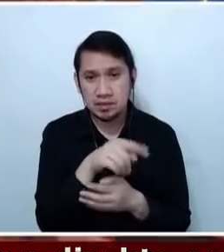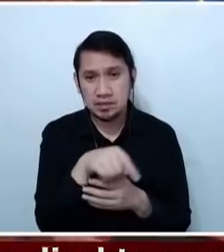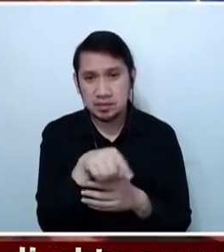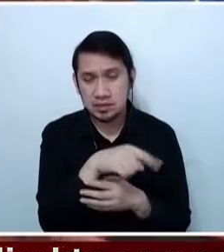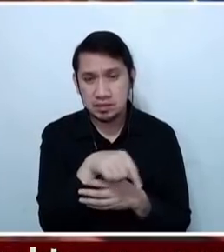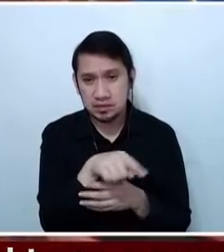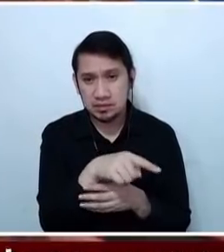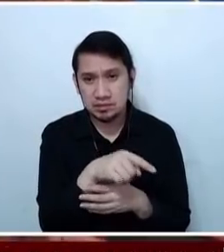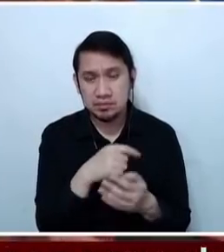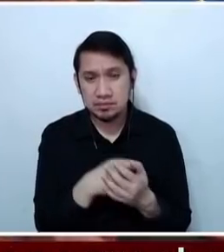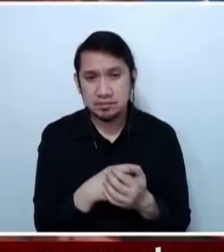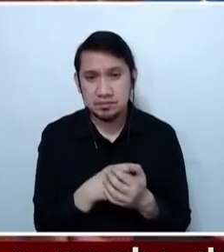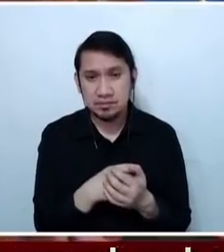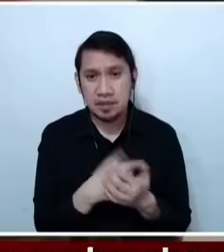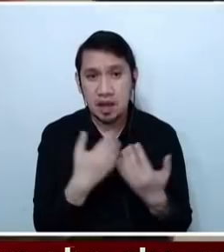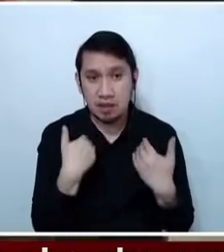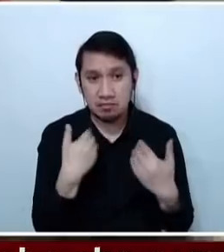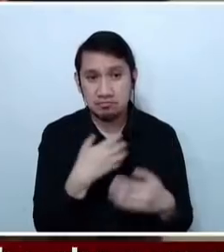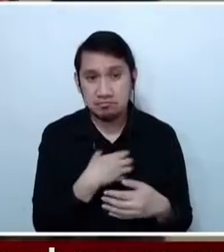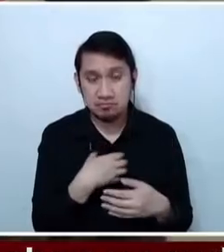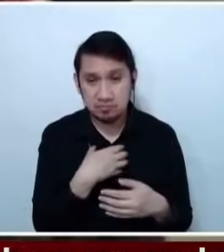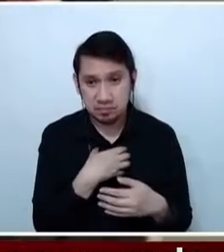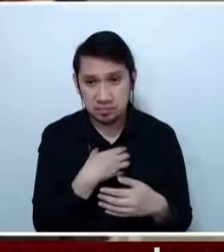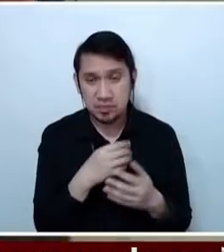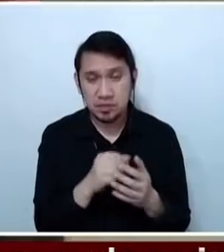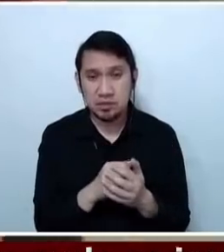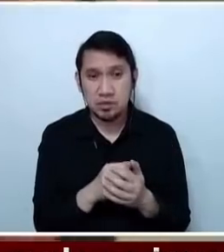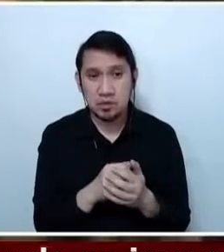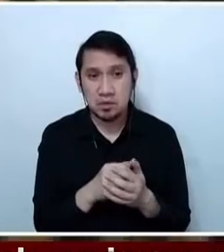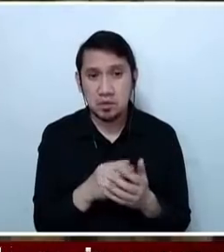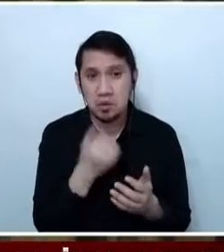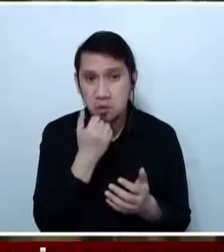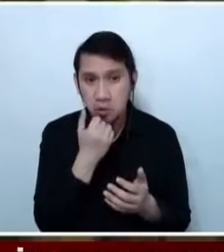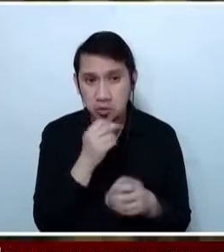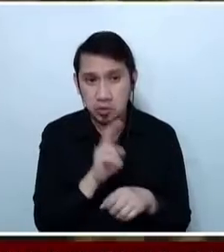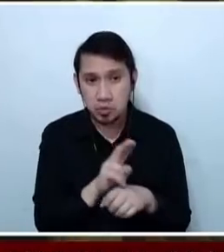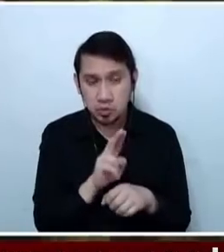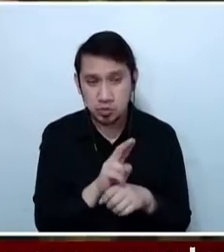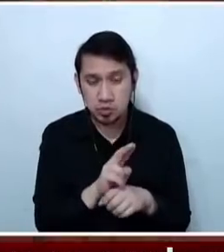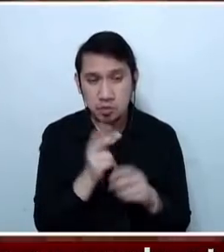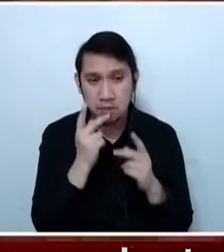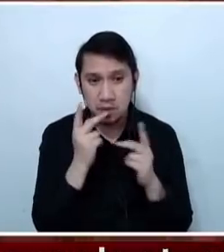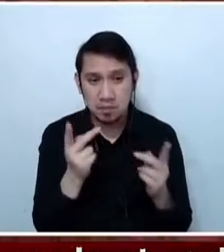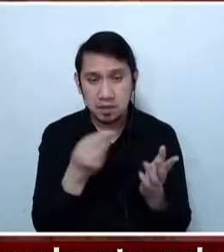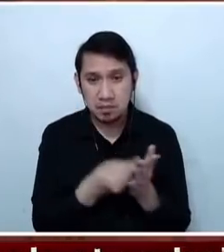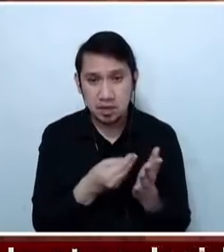naglalaglagan. Naharap sa mga reklamong malversation of public funds at falsification of public